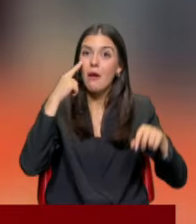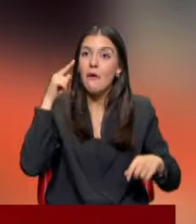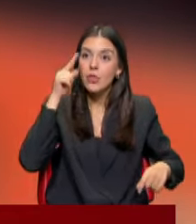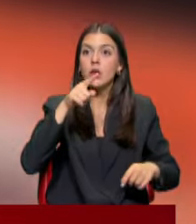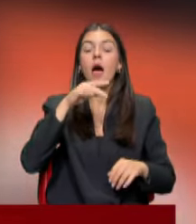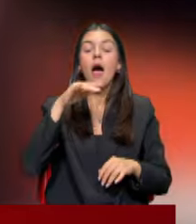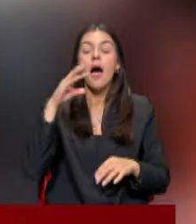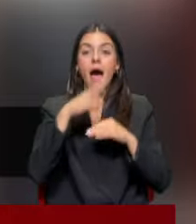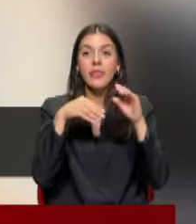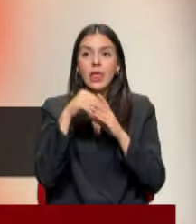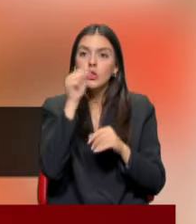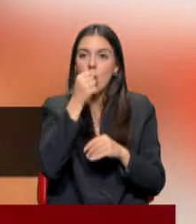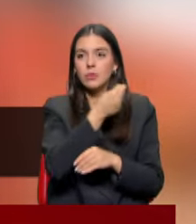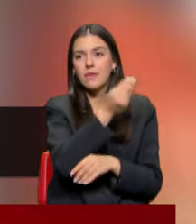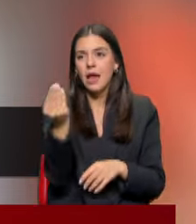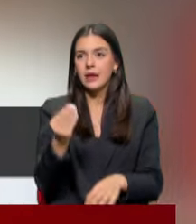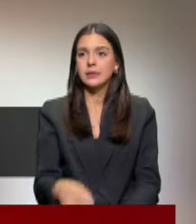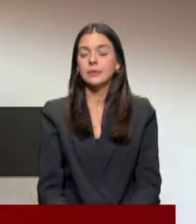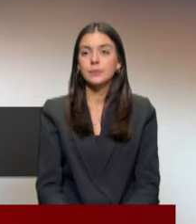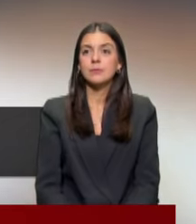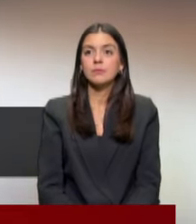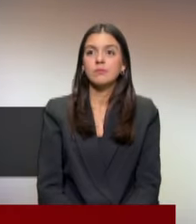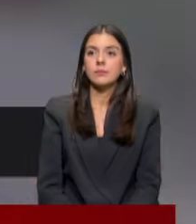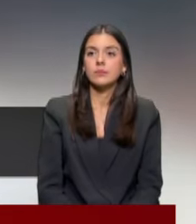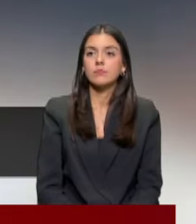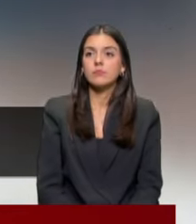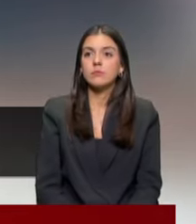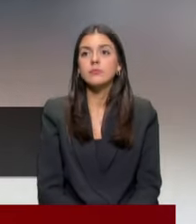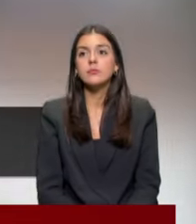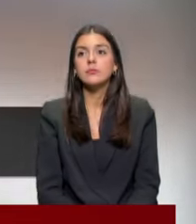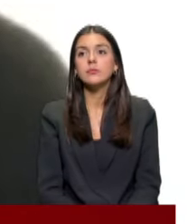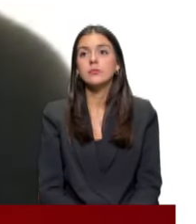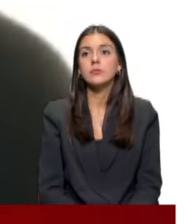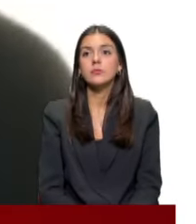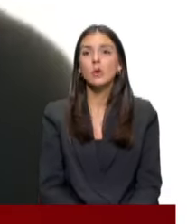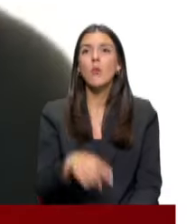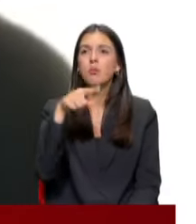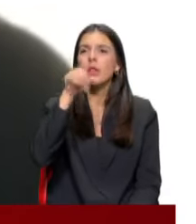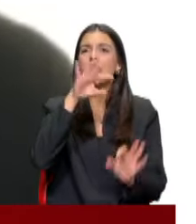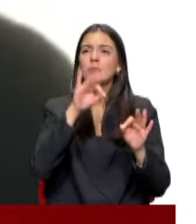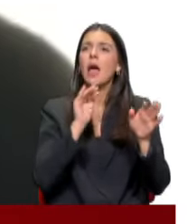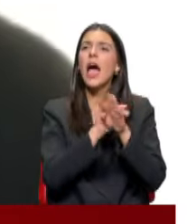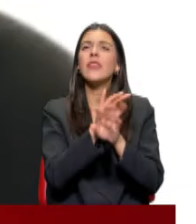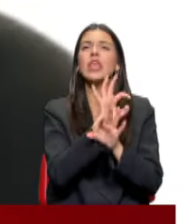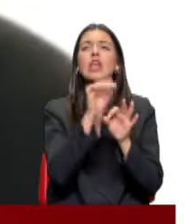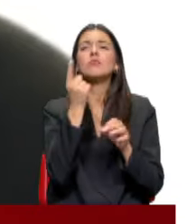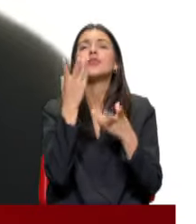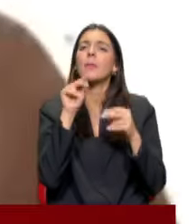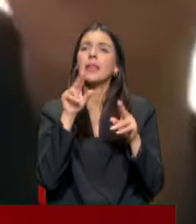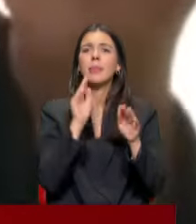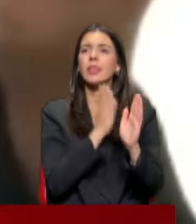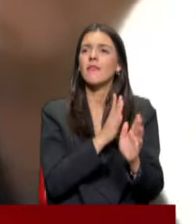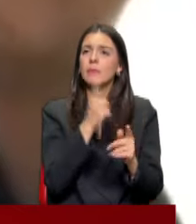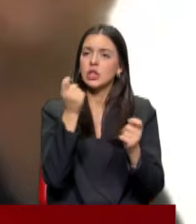Teknofest'te dondurma dağıttı. Sadece Adana'nın firmaları yok, Türkiye'nin dört bir yanından firmalar var. Bunlar şimdi hayatlarında hiçbir şey olmamış gibi devam ediyor.